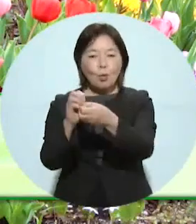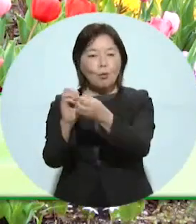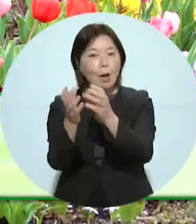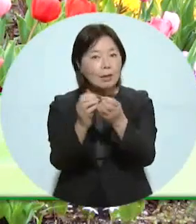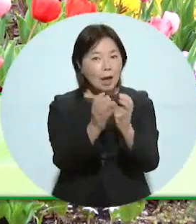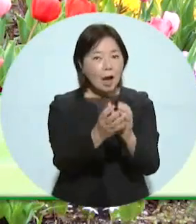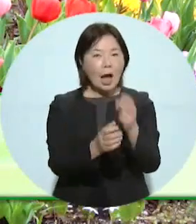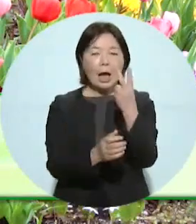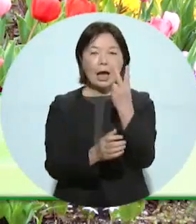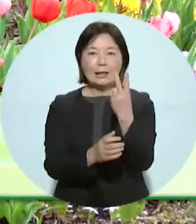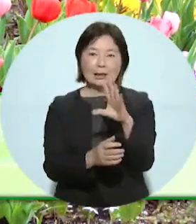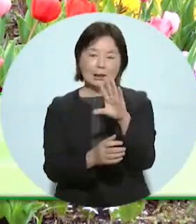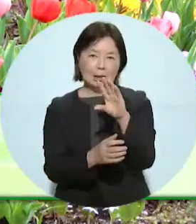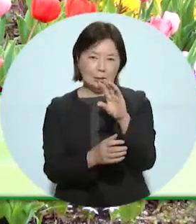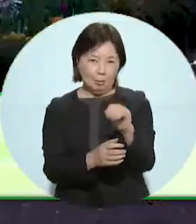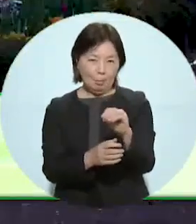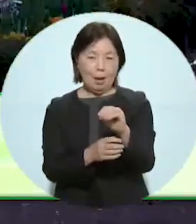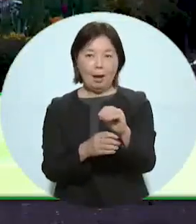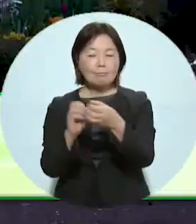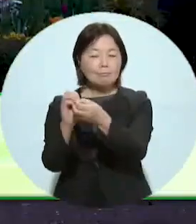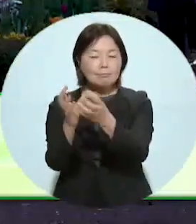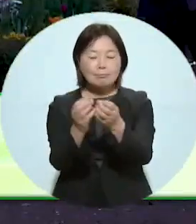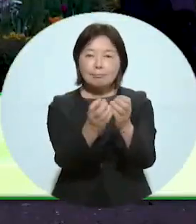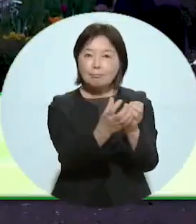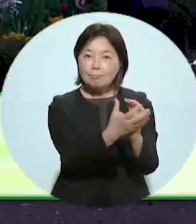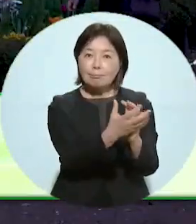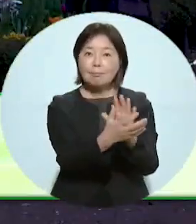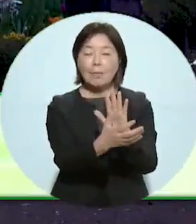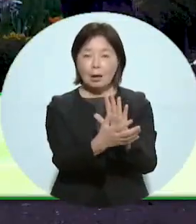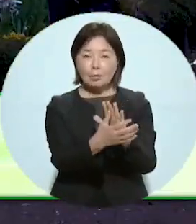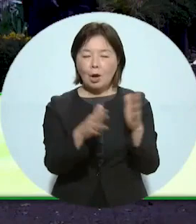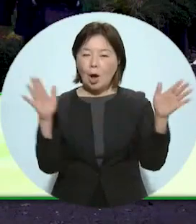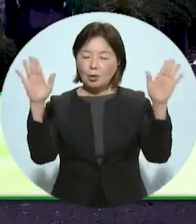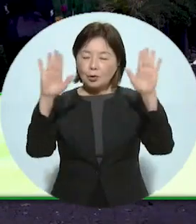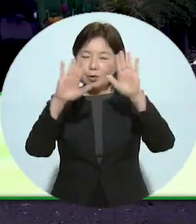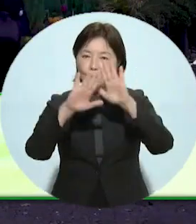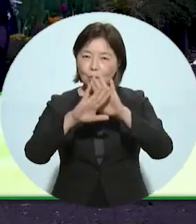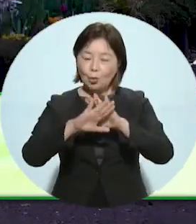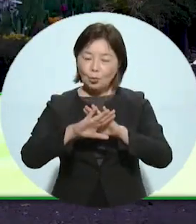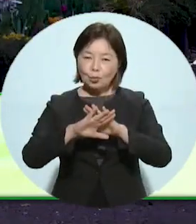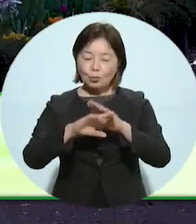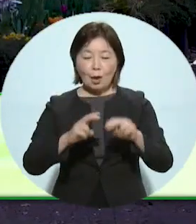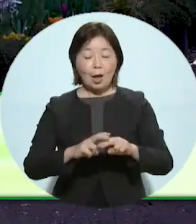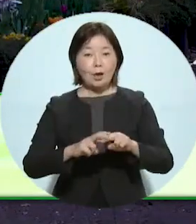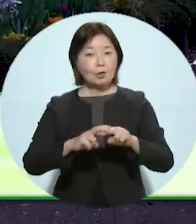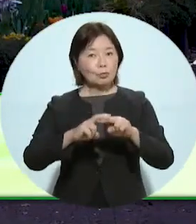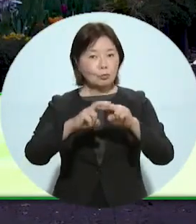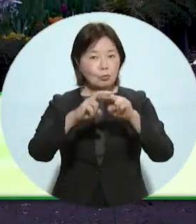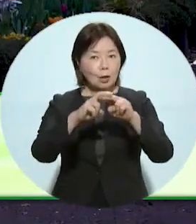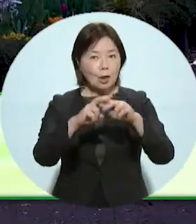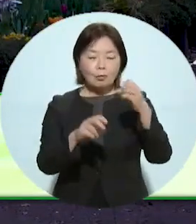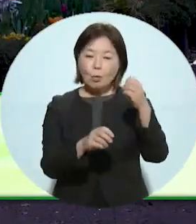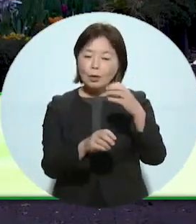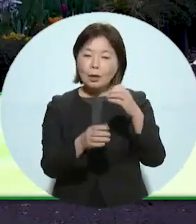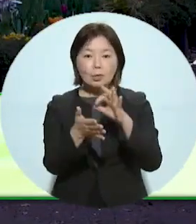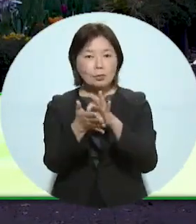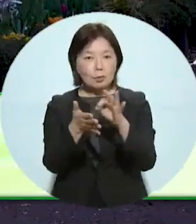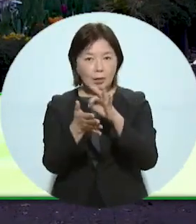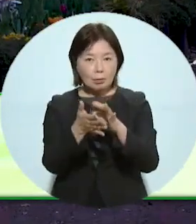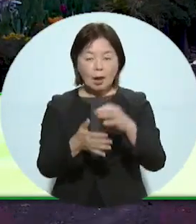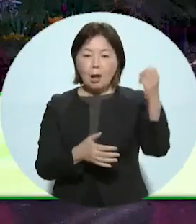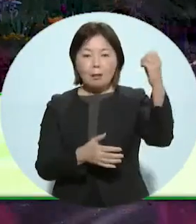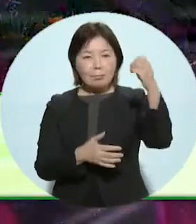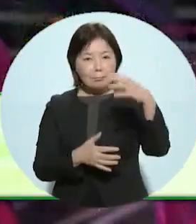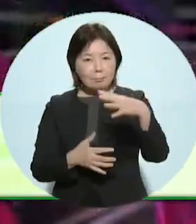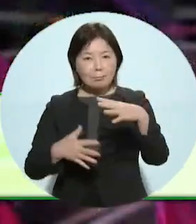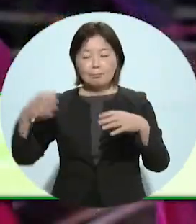万球のチューリップが植えられています。夜になると燃料電池車による発電を使用した総エネ